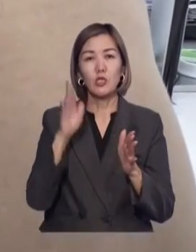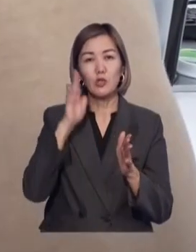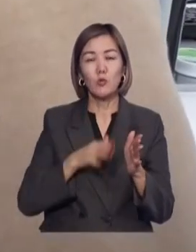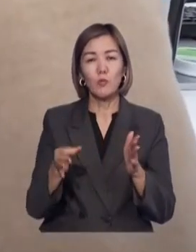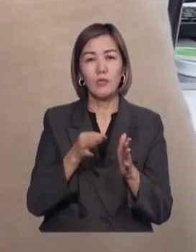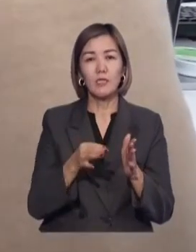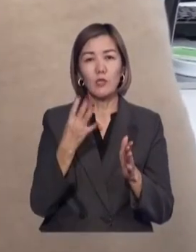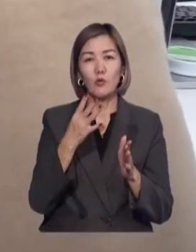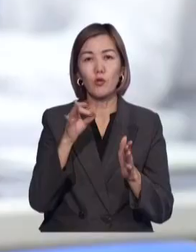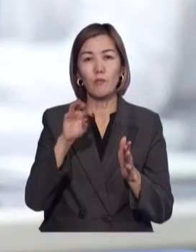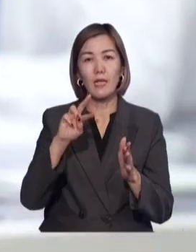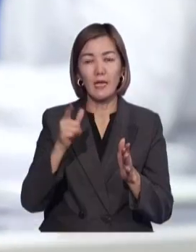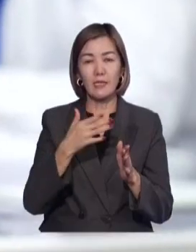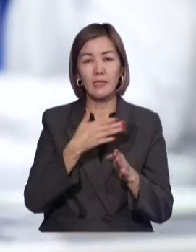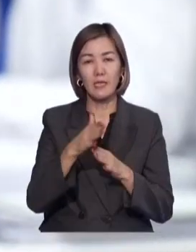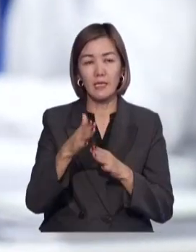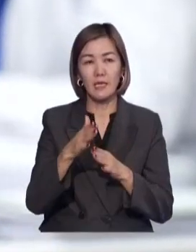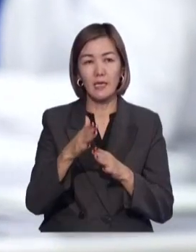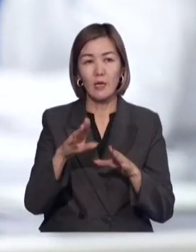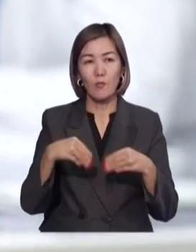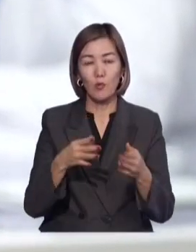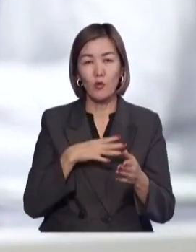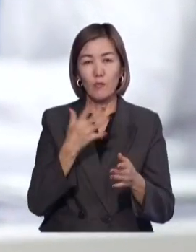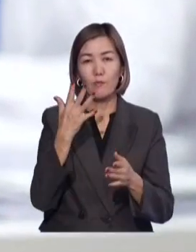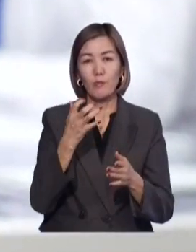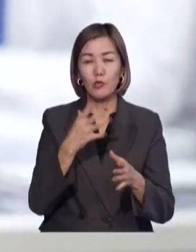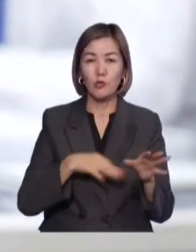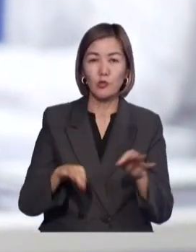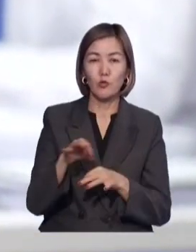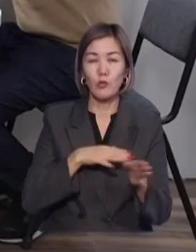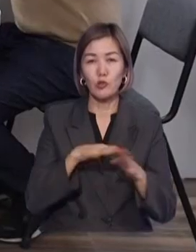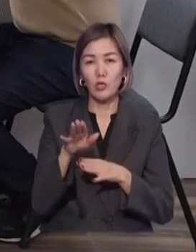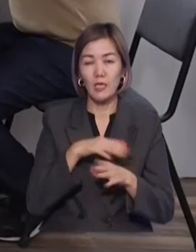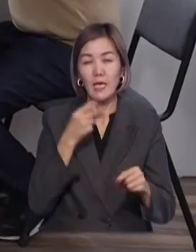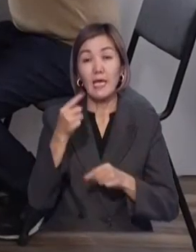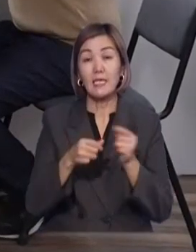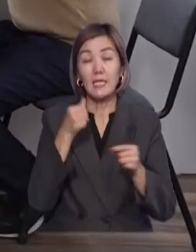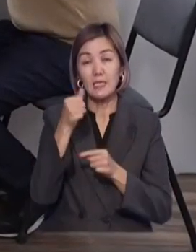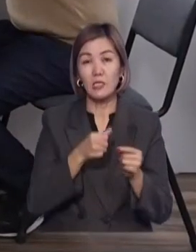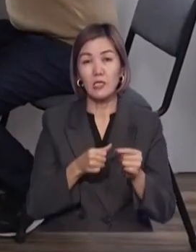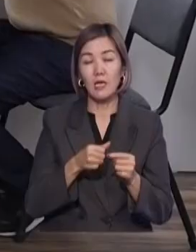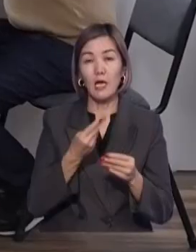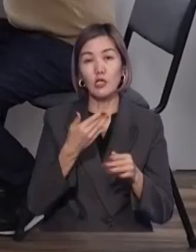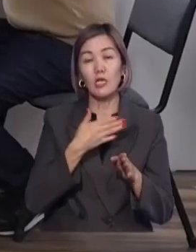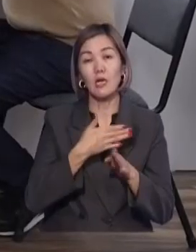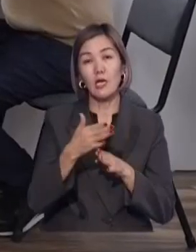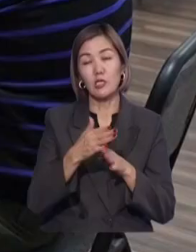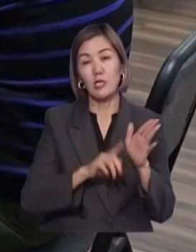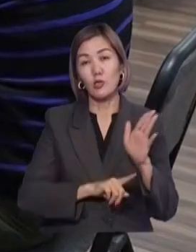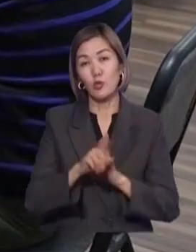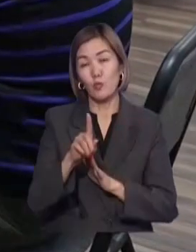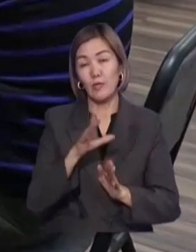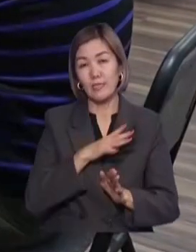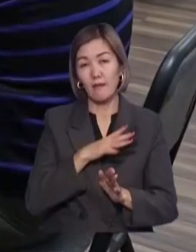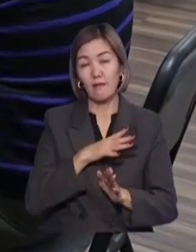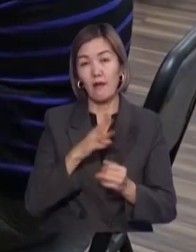шаруаларына 4 миллиард теңге көлемінде қаражат бөлініп 500 жоба іске асырылды. Енді келесі жылды қаржыландыру басталды. Аграрлық